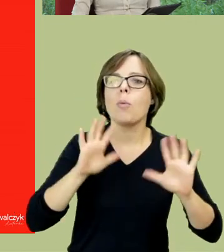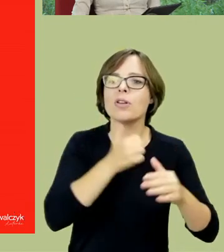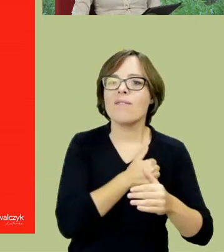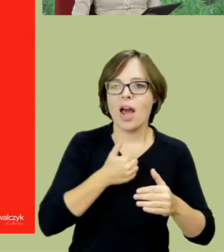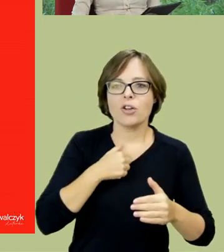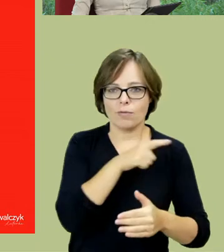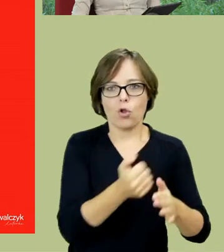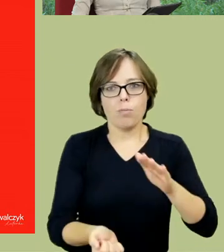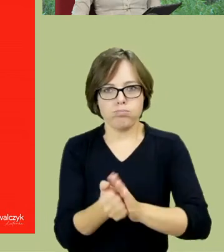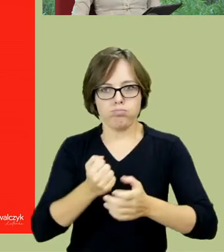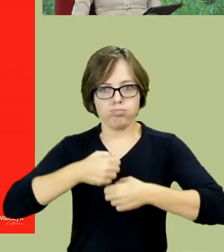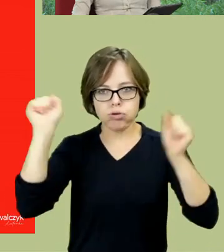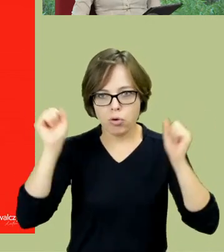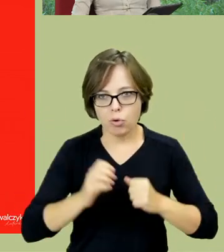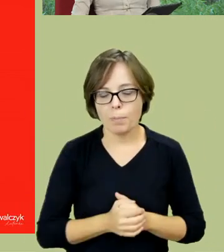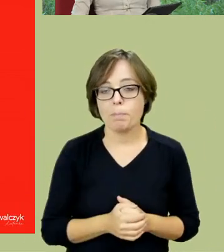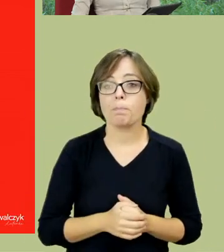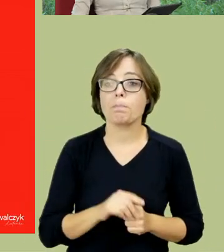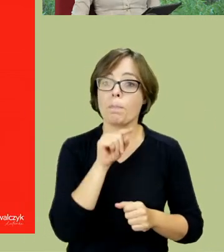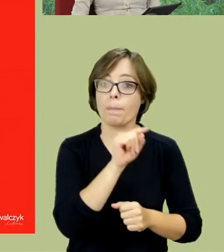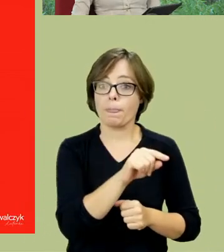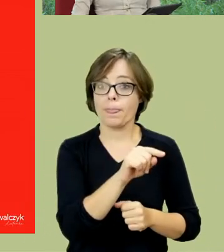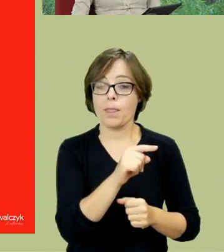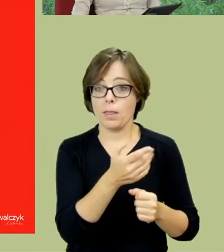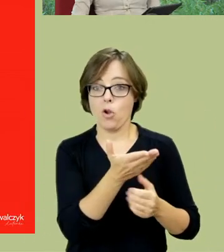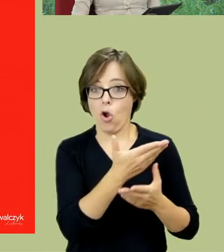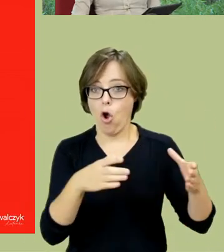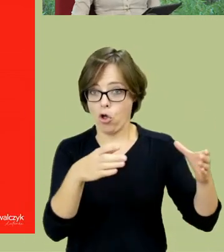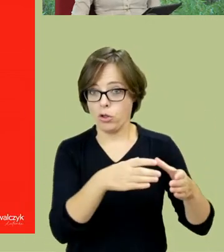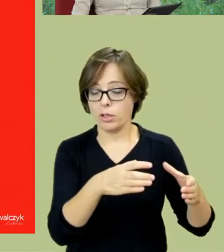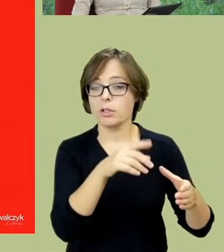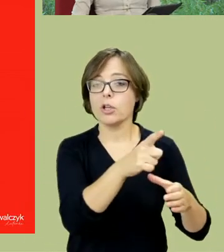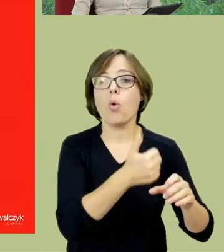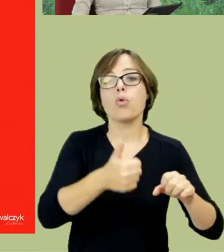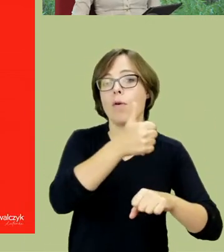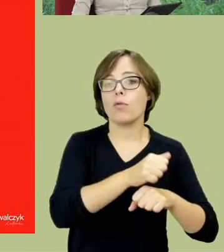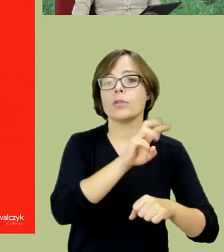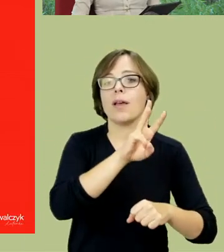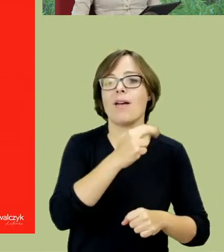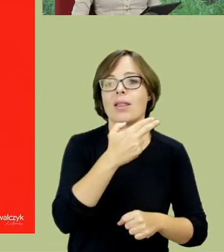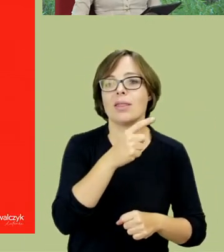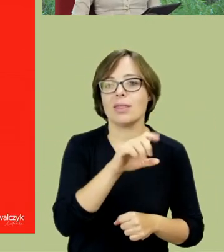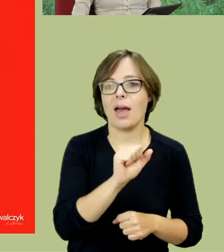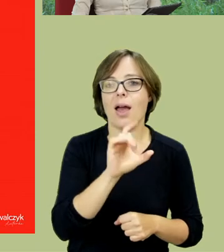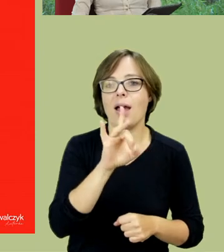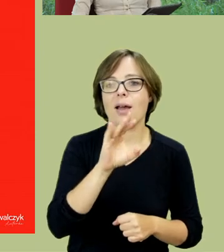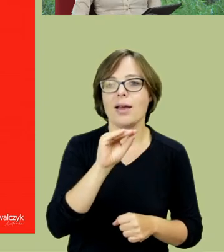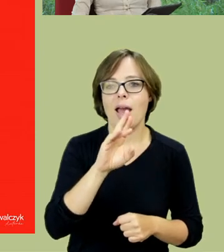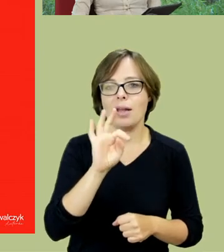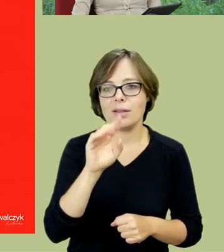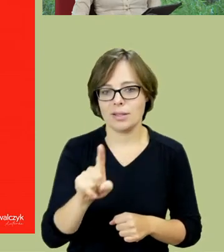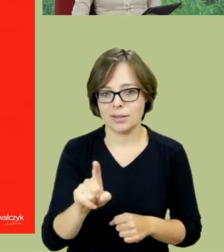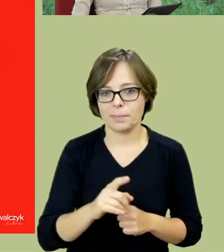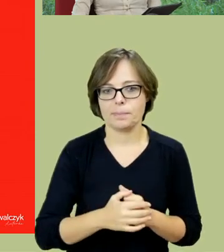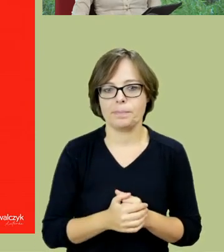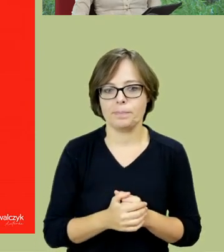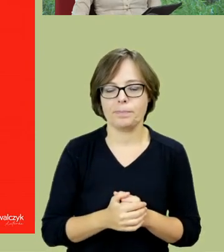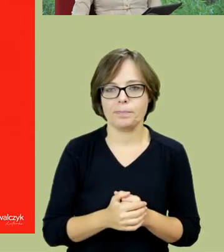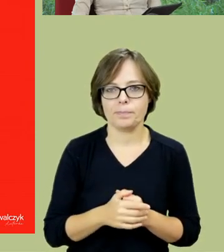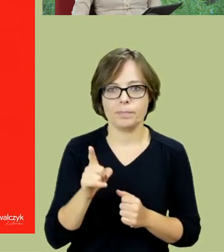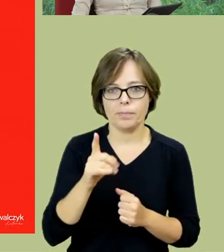I dowódczynią tego oddziału była Wanda Gertz, którą Państwo tutaj mają